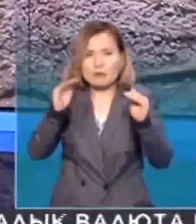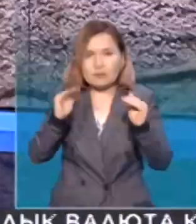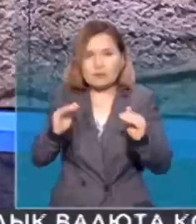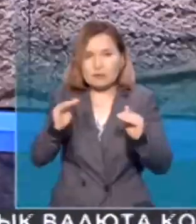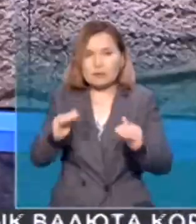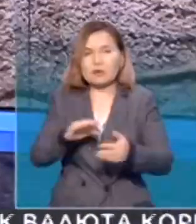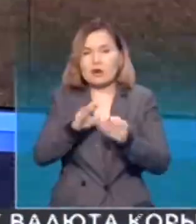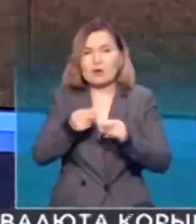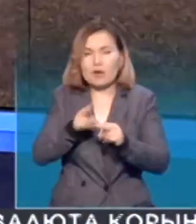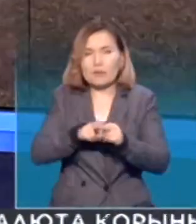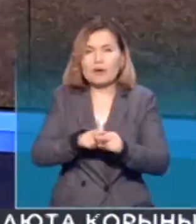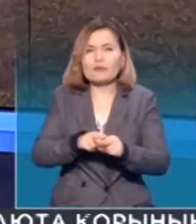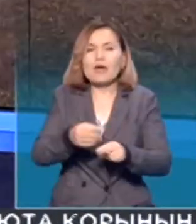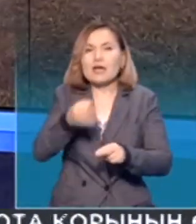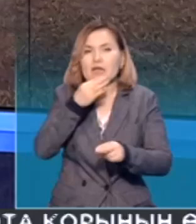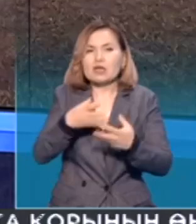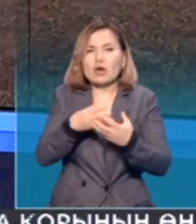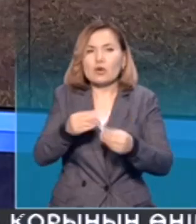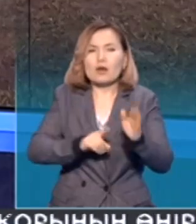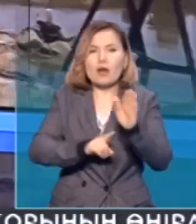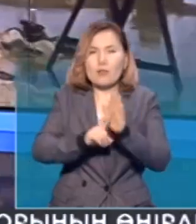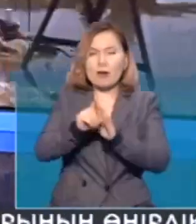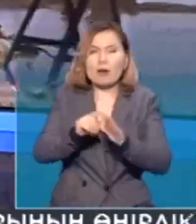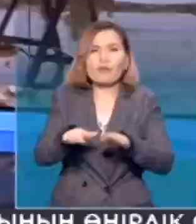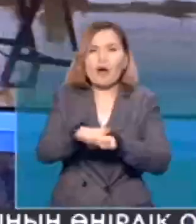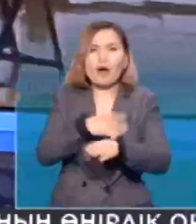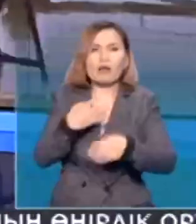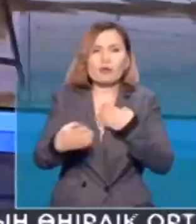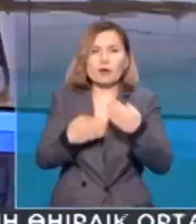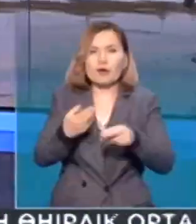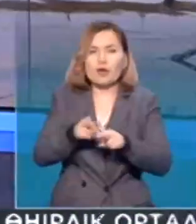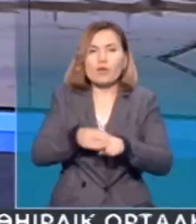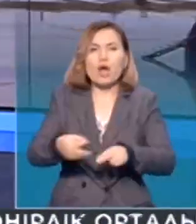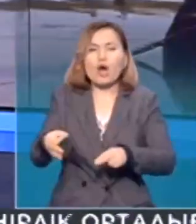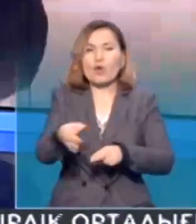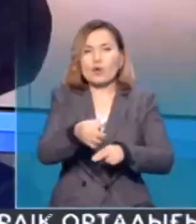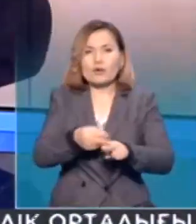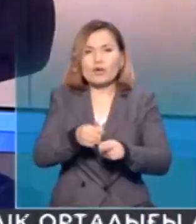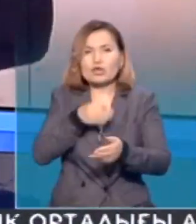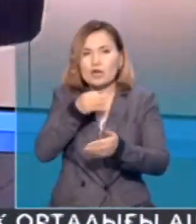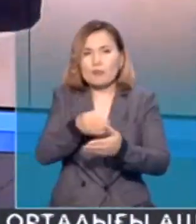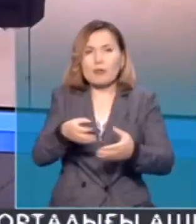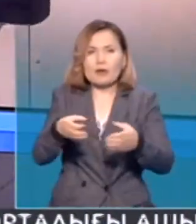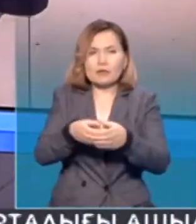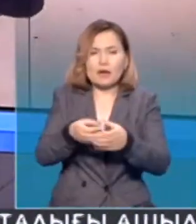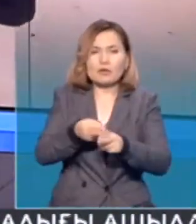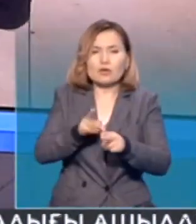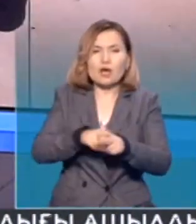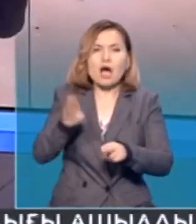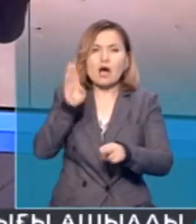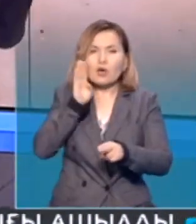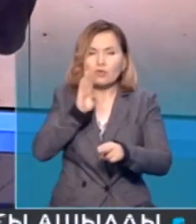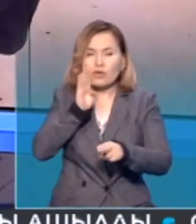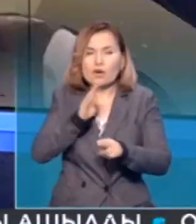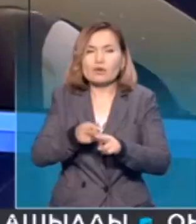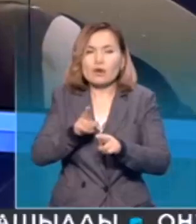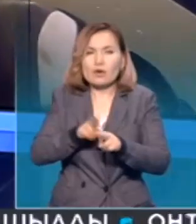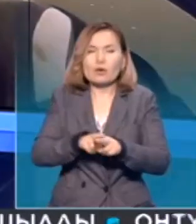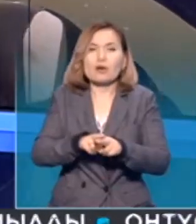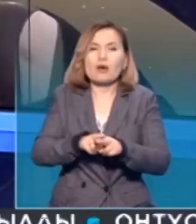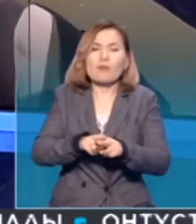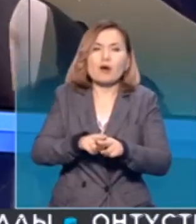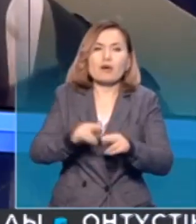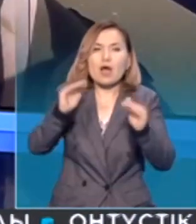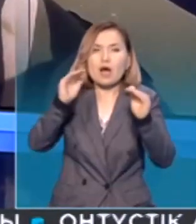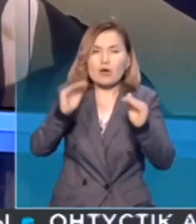экологтар ерте көктемнен бастап дабыл қаққан. Алайда облыстағы осы салаға жауапты мекеме басшылары судың азаюын